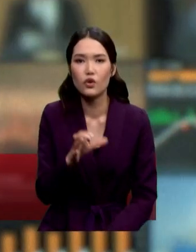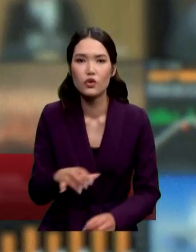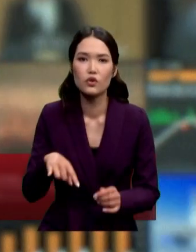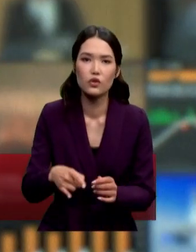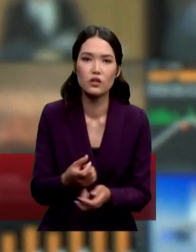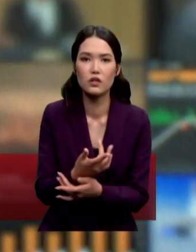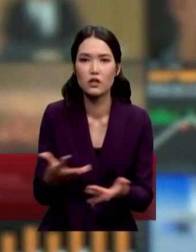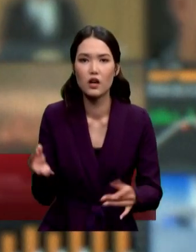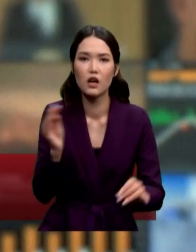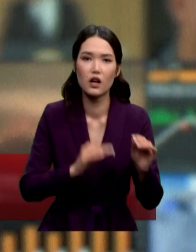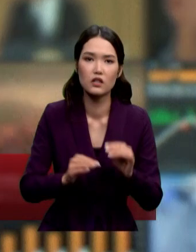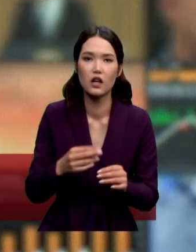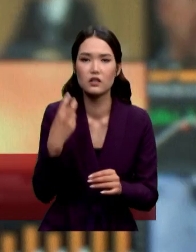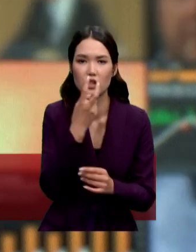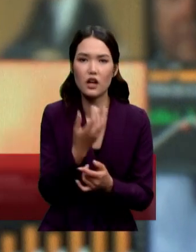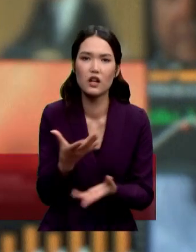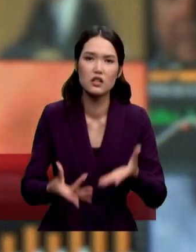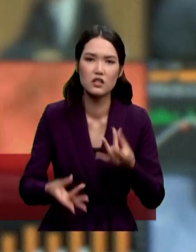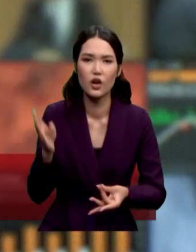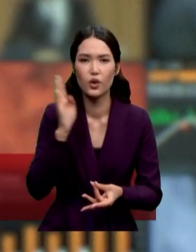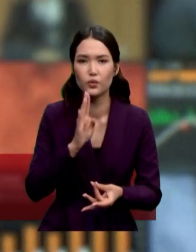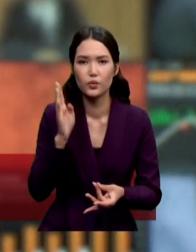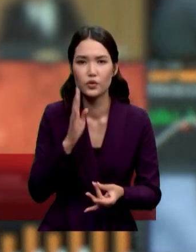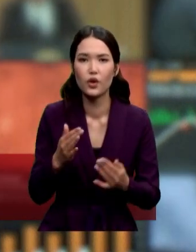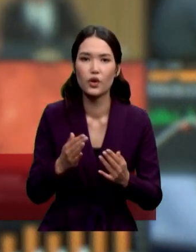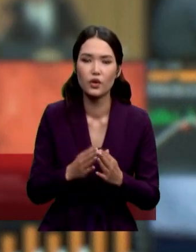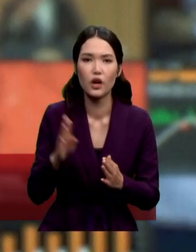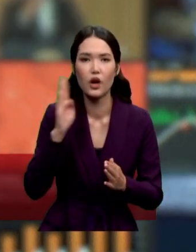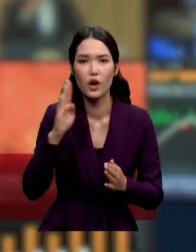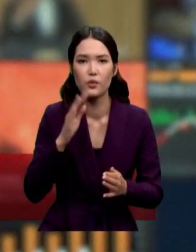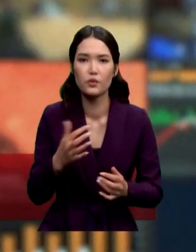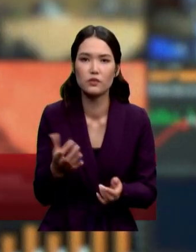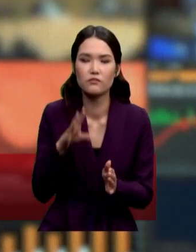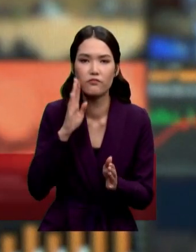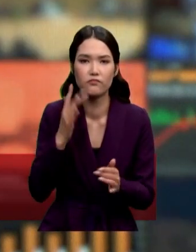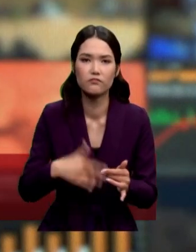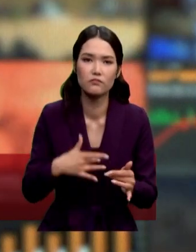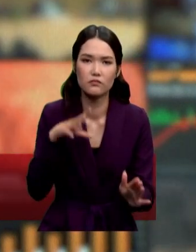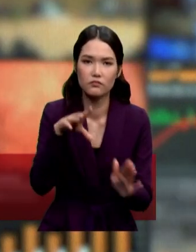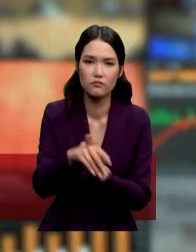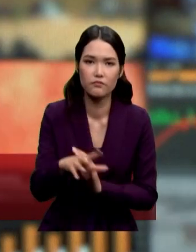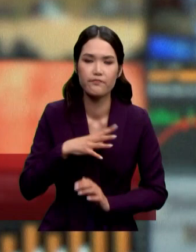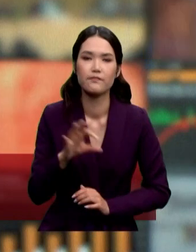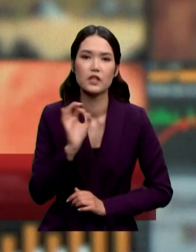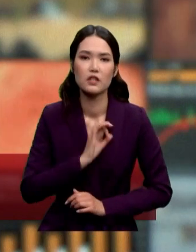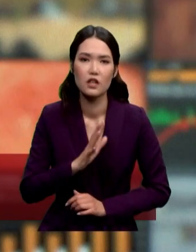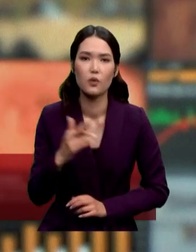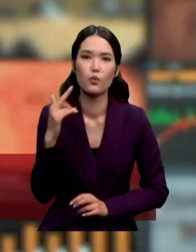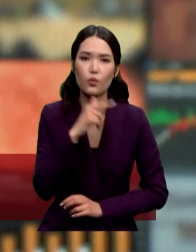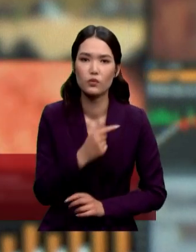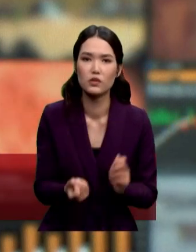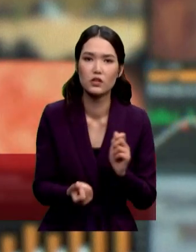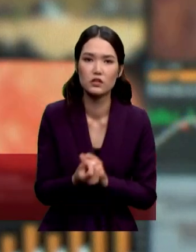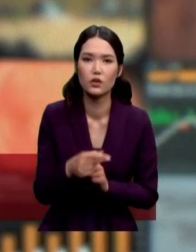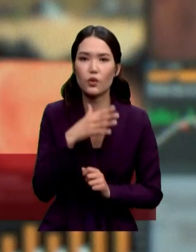толған. Салдарынан сасық әрі лас су тұрғын үйлерге кіріп, ауыз су толған құдықтарға жеткен. Жылдар бойы жағымсыз иіспен уланып келген